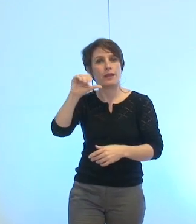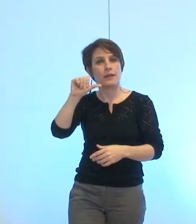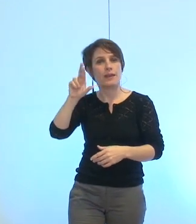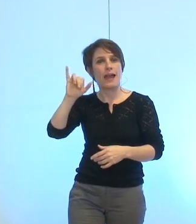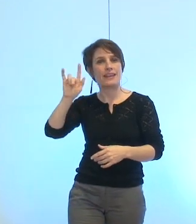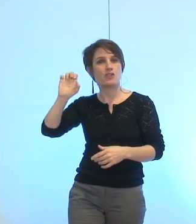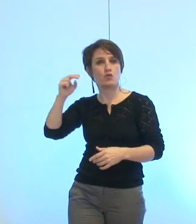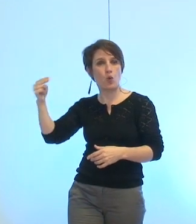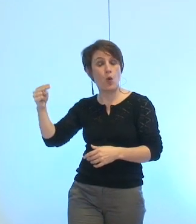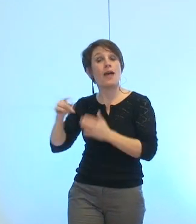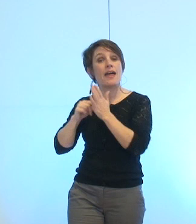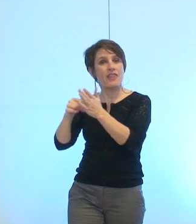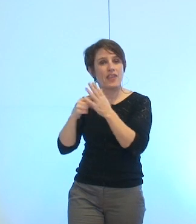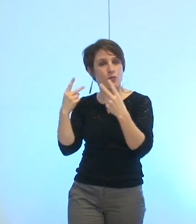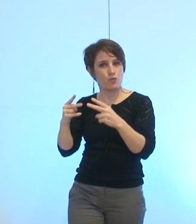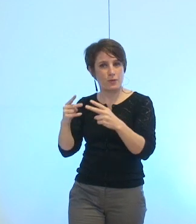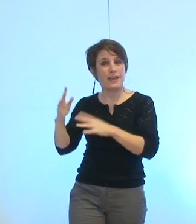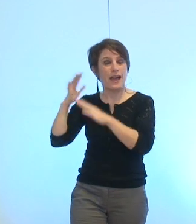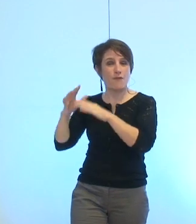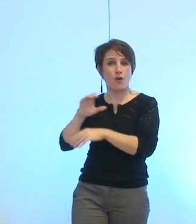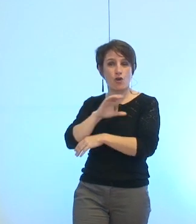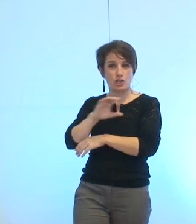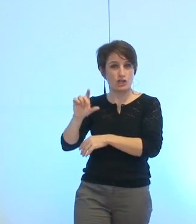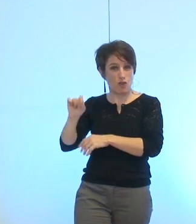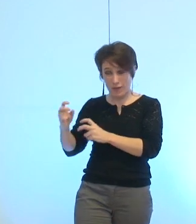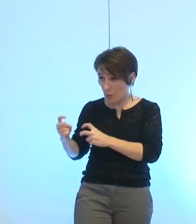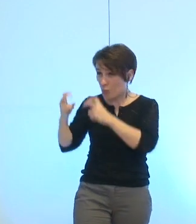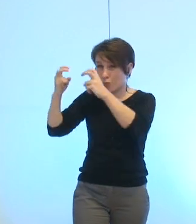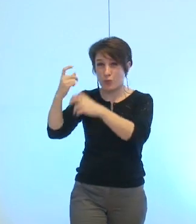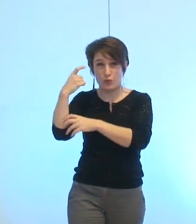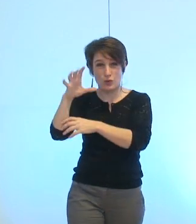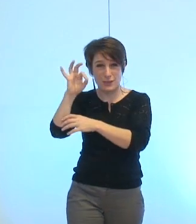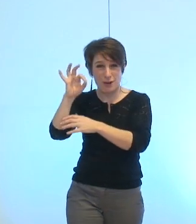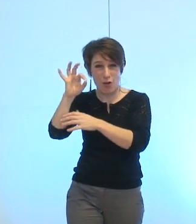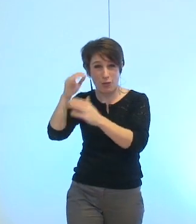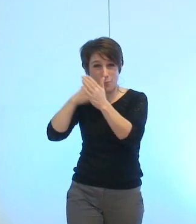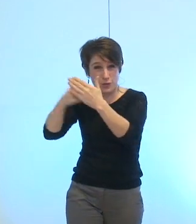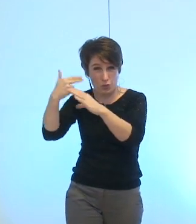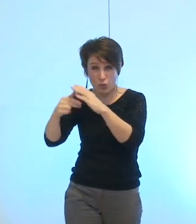80 à 250 million d'euros soit une multiplication par